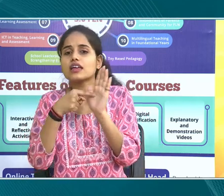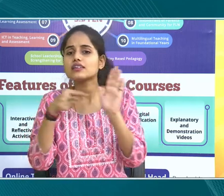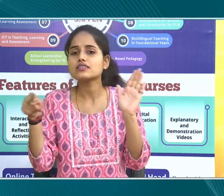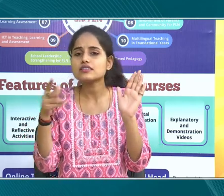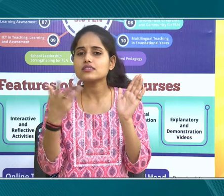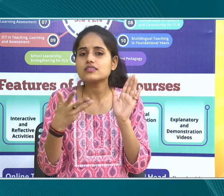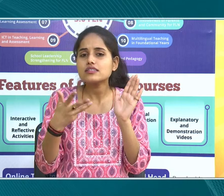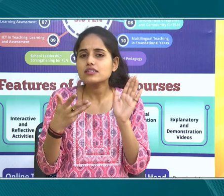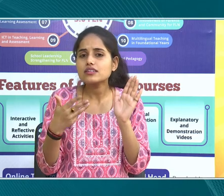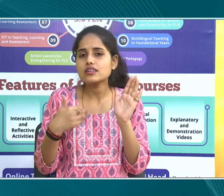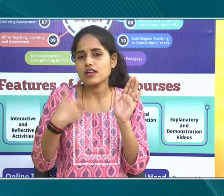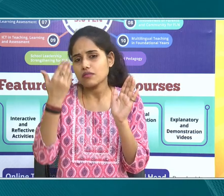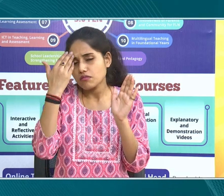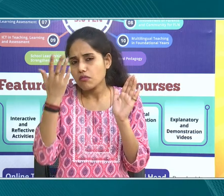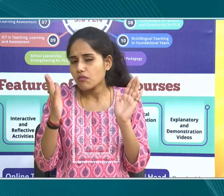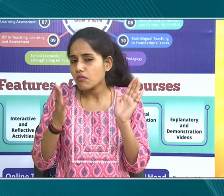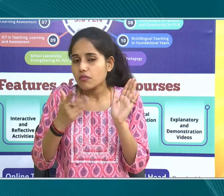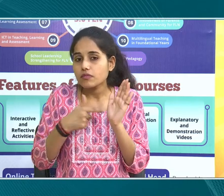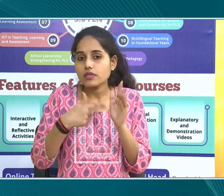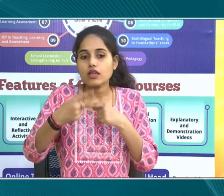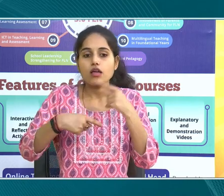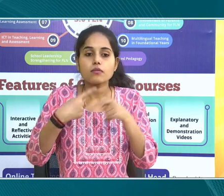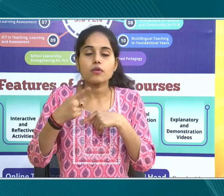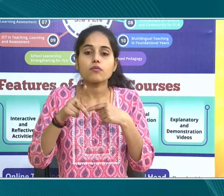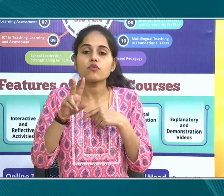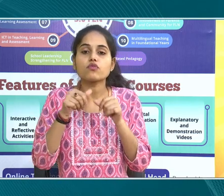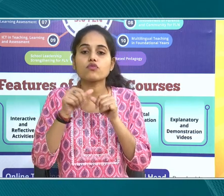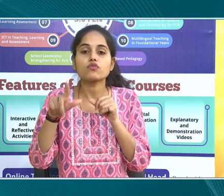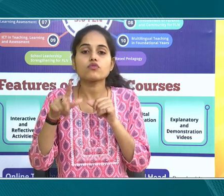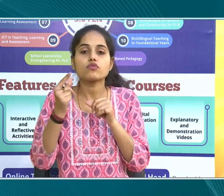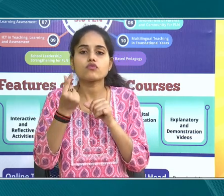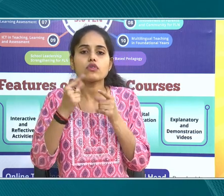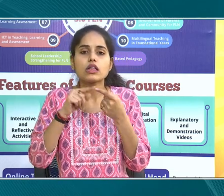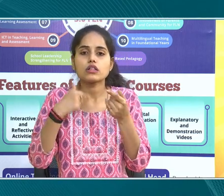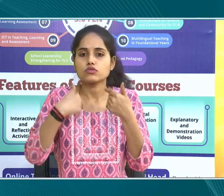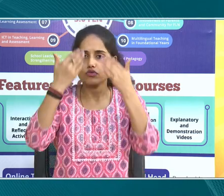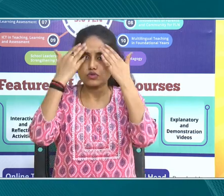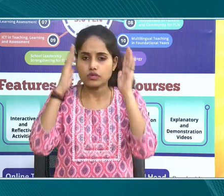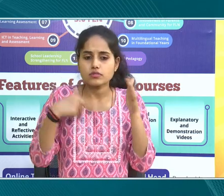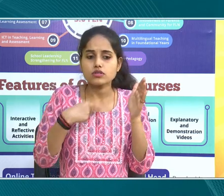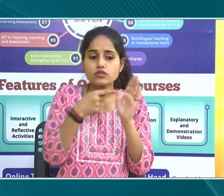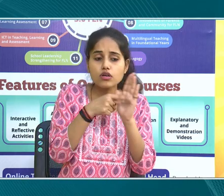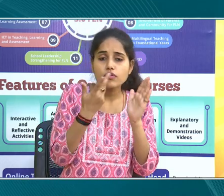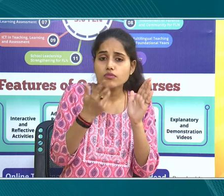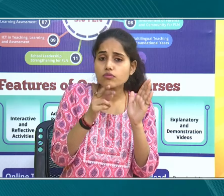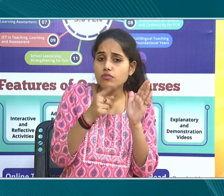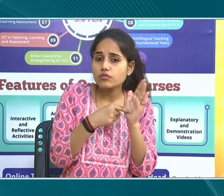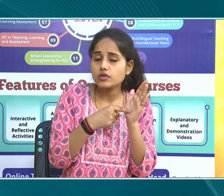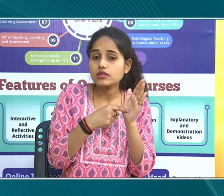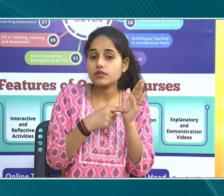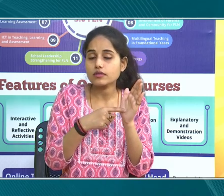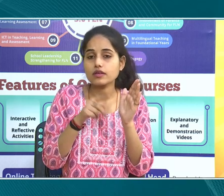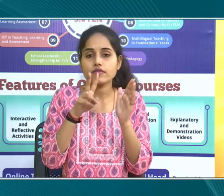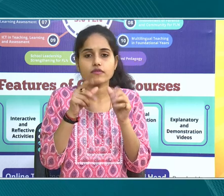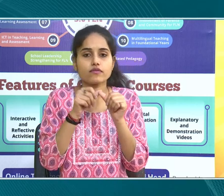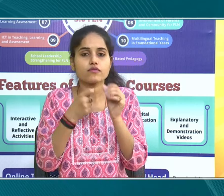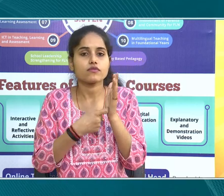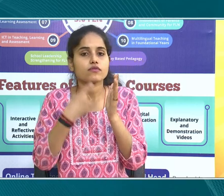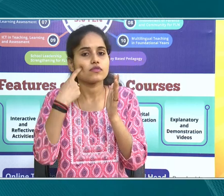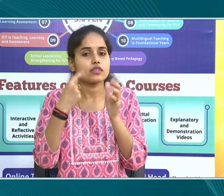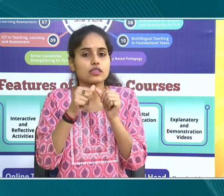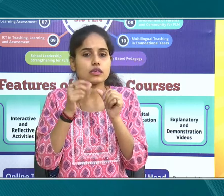ऐसा नहीं होता की हमें हमेशा वैल्यू नहीं पता तो हम क्या माने क्या नहीं आप उसको समझिए की हमारे वो वैरियेबल्स हैं उनकी